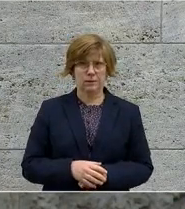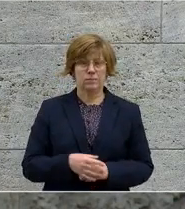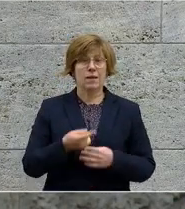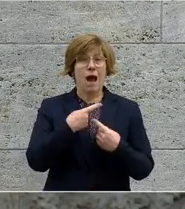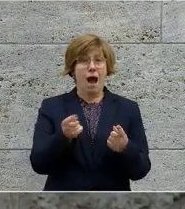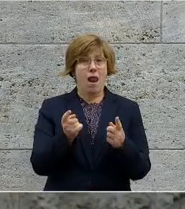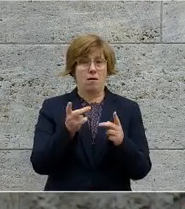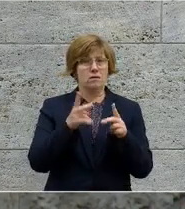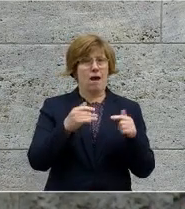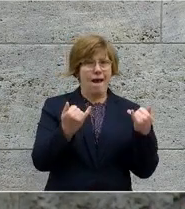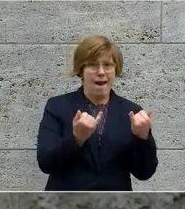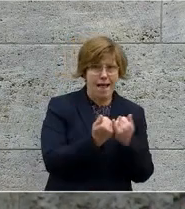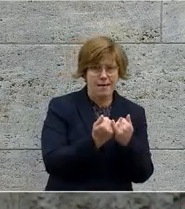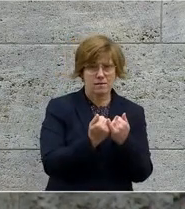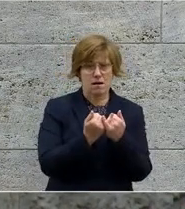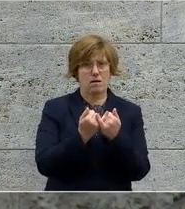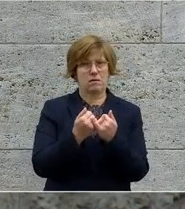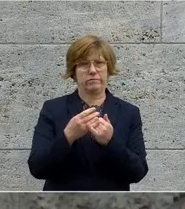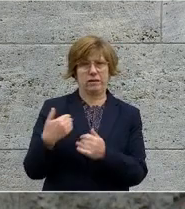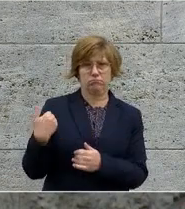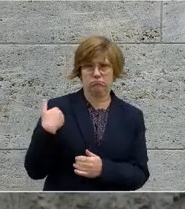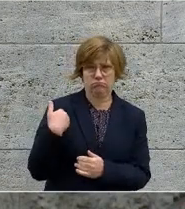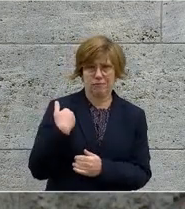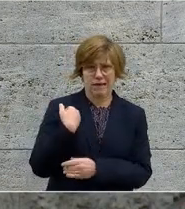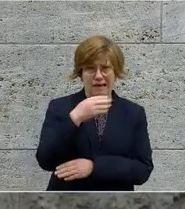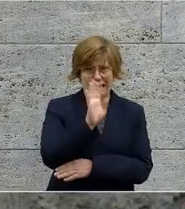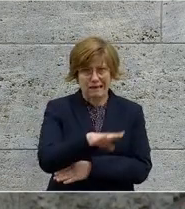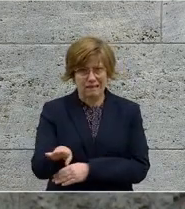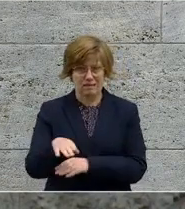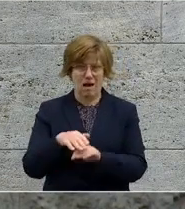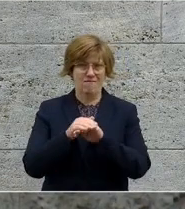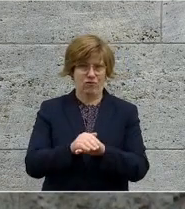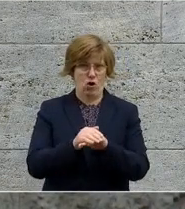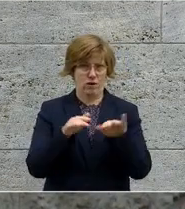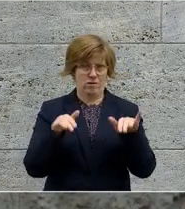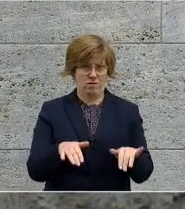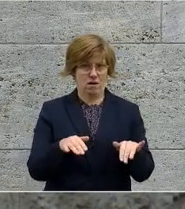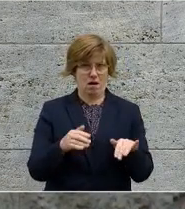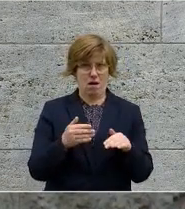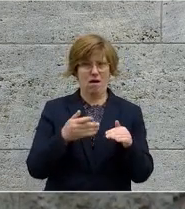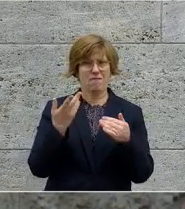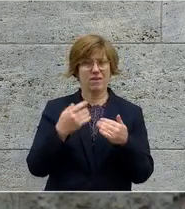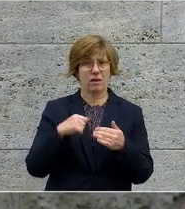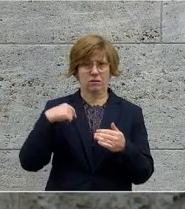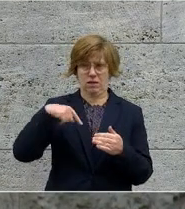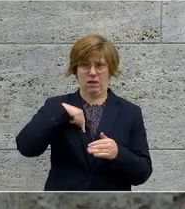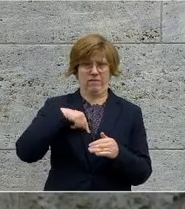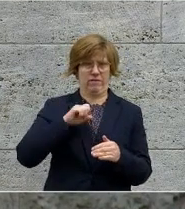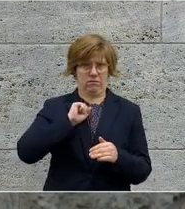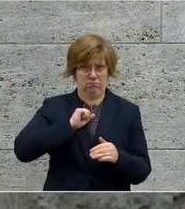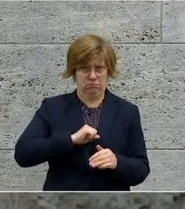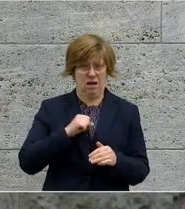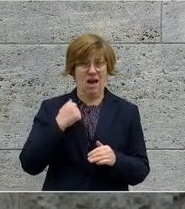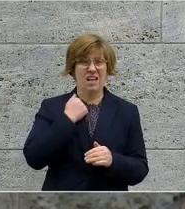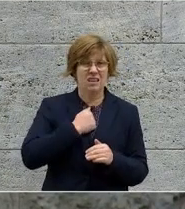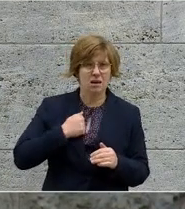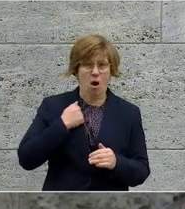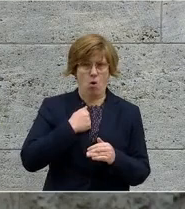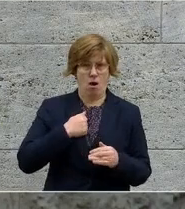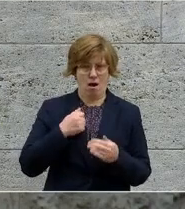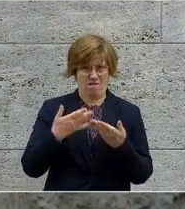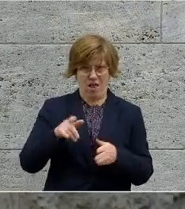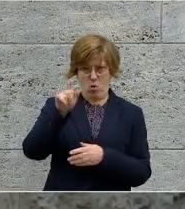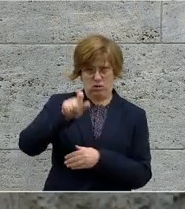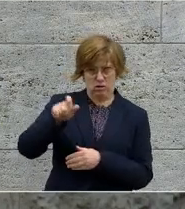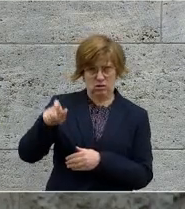Sie alle hinterließen Eltern, Ehepartner, Kinder und Freunde, die neben dem Schmerz und der Trauer über den